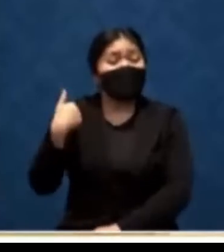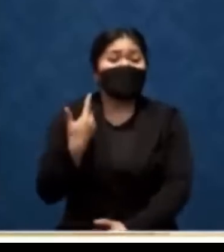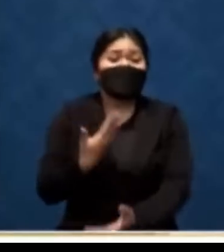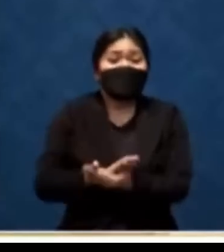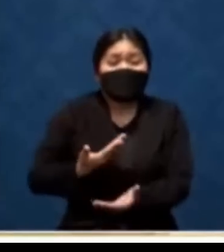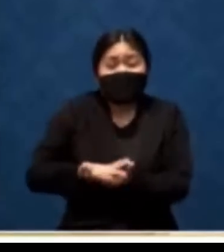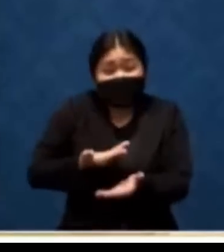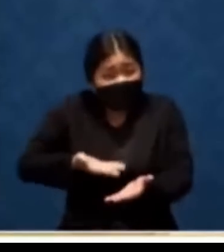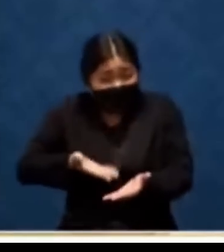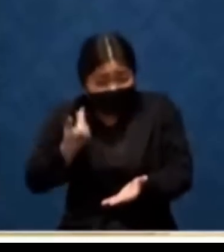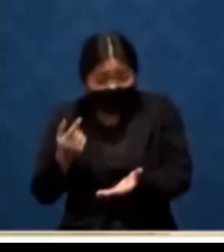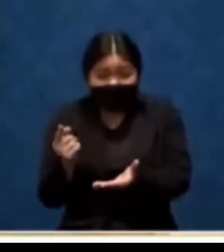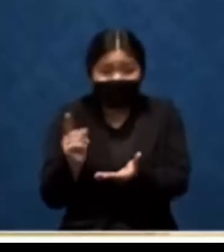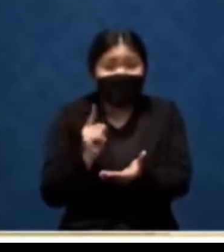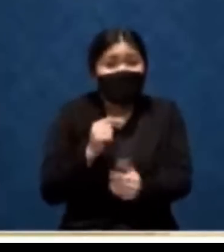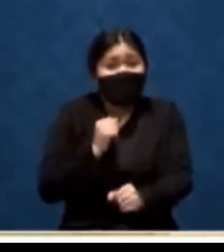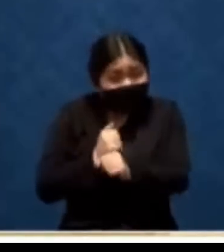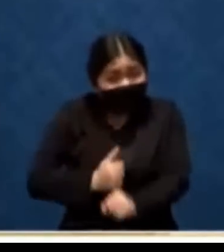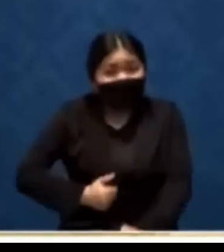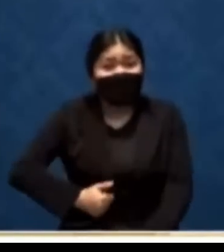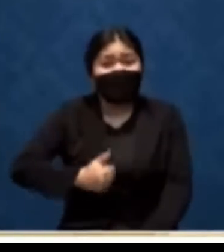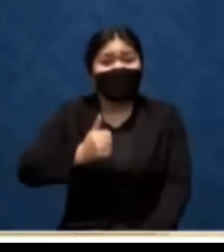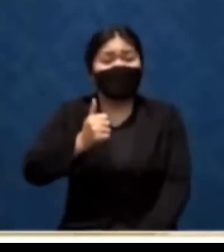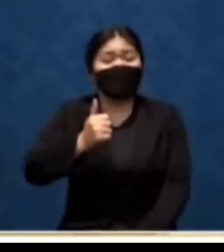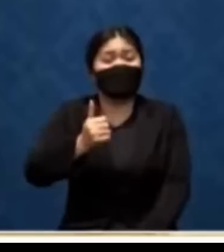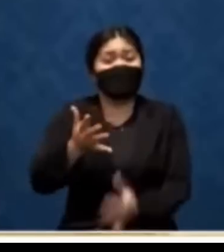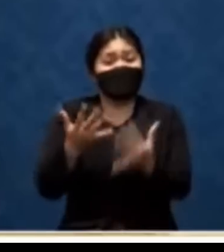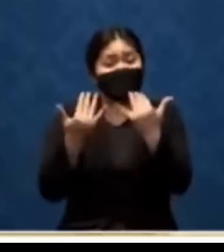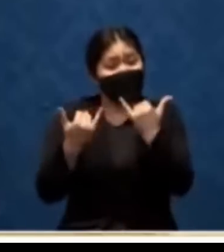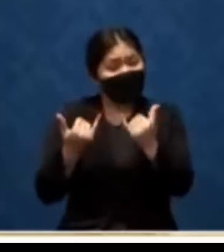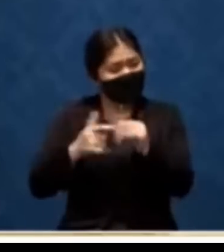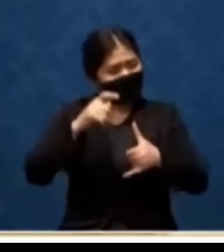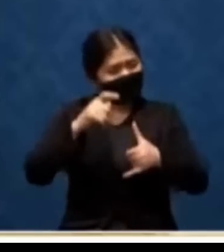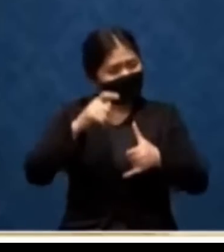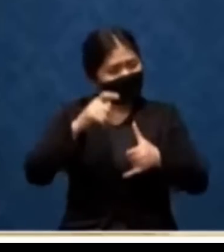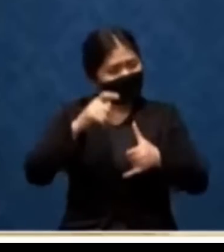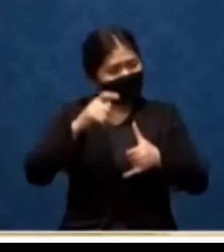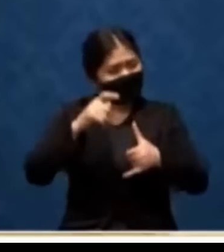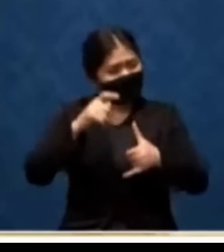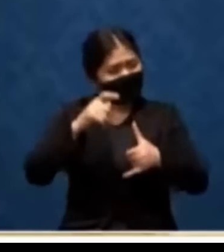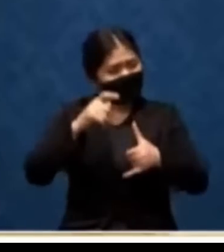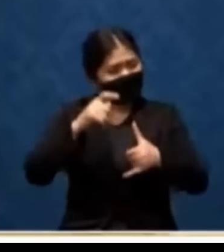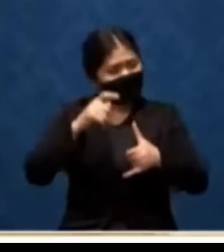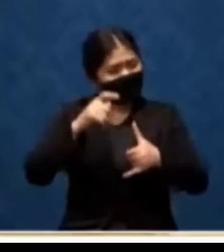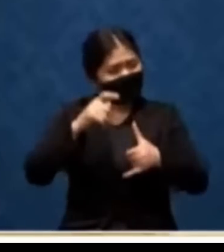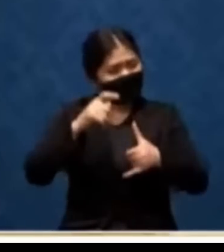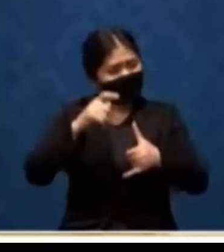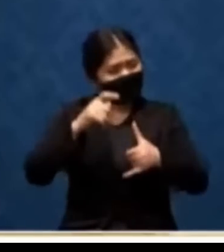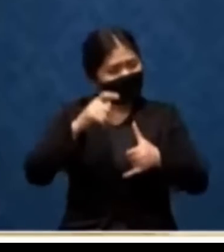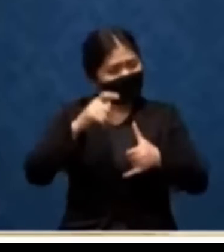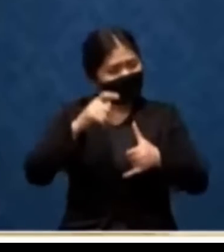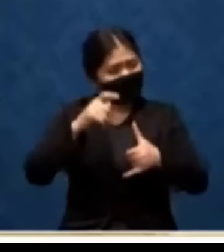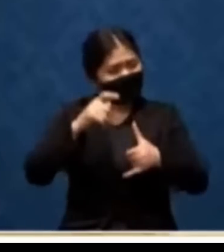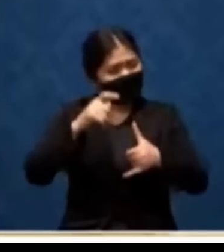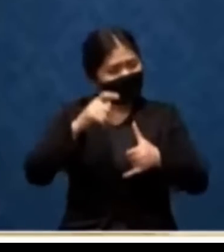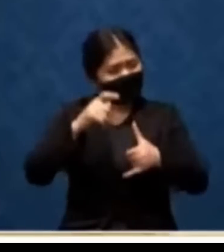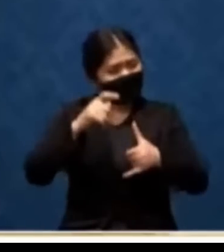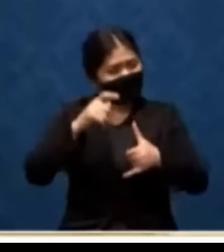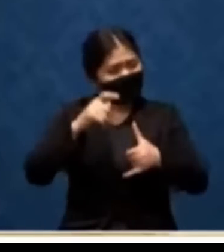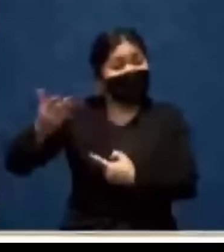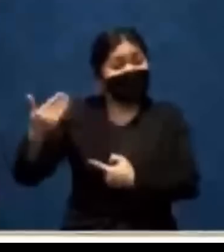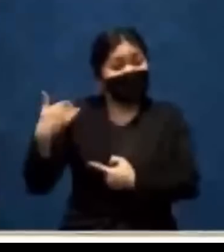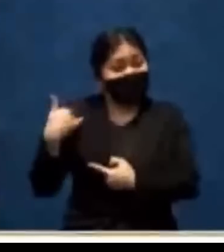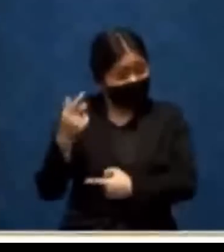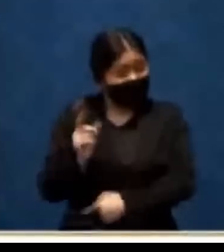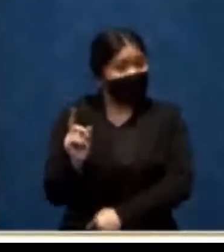นครับถึงทำแบบนี้ได้และอีกพฤติกรรมหนึ่งของเซาเซียนโปคือชอบไปเข้าห